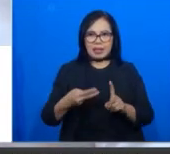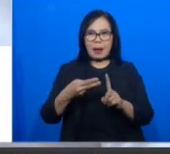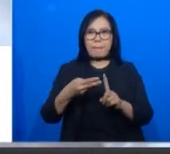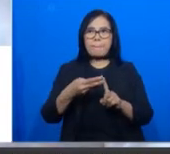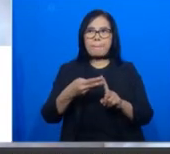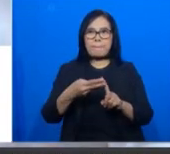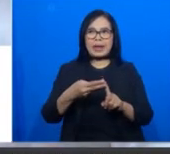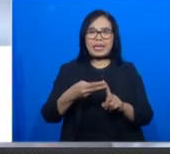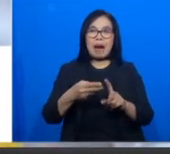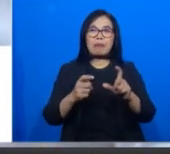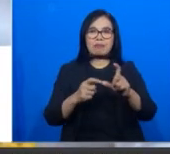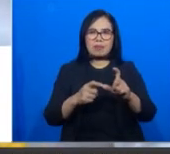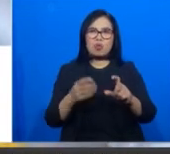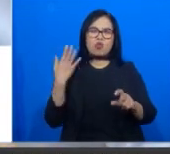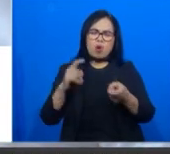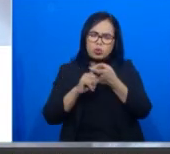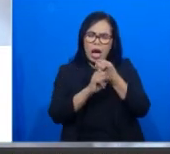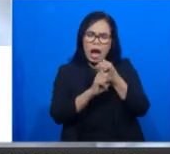Tapi beliau ini saya sudah bersahabat dengan beliau